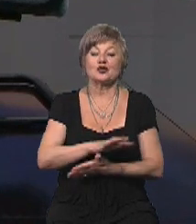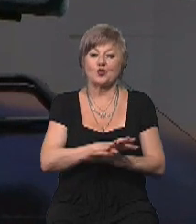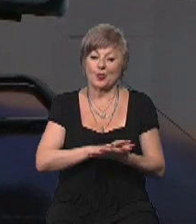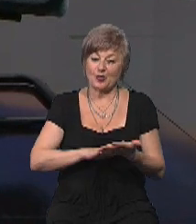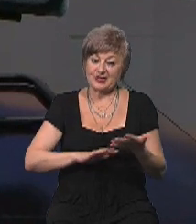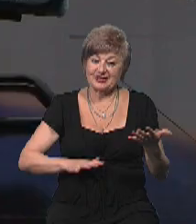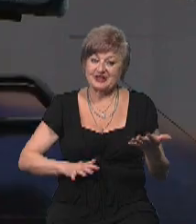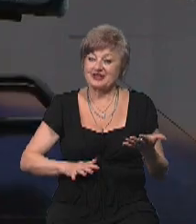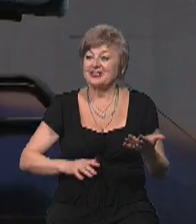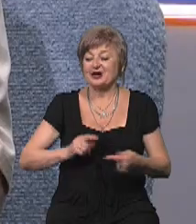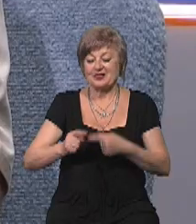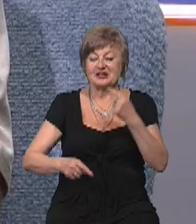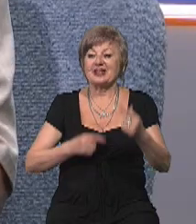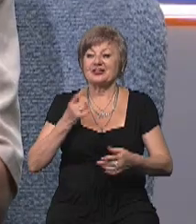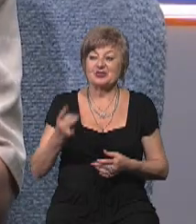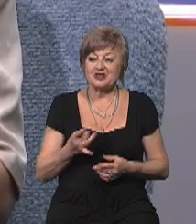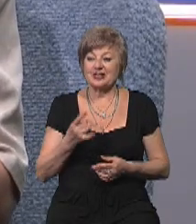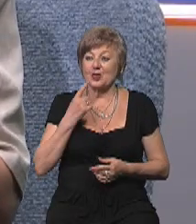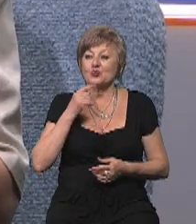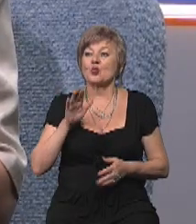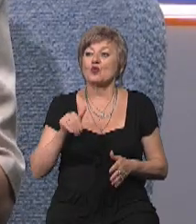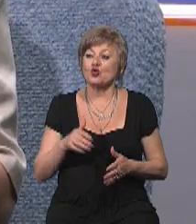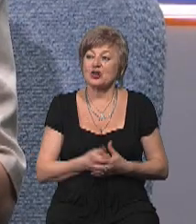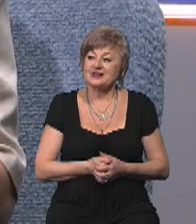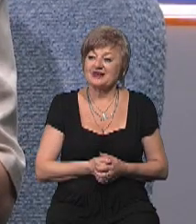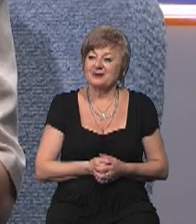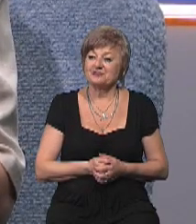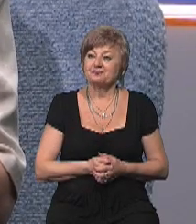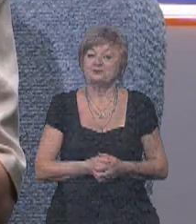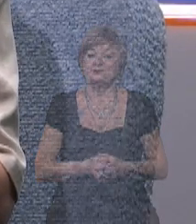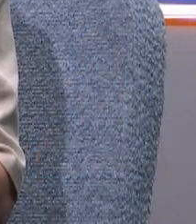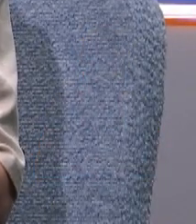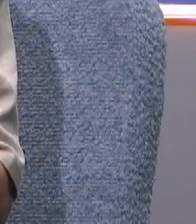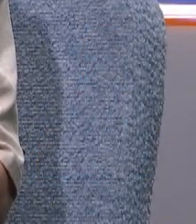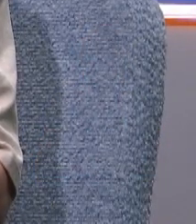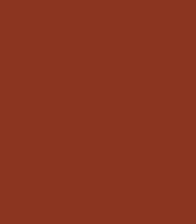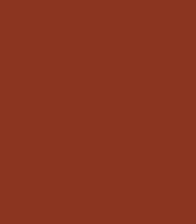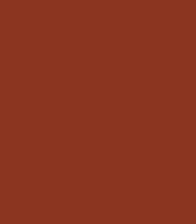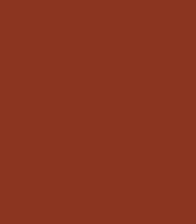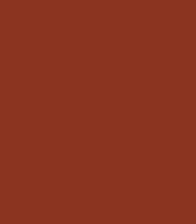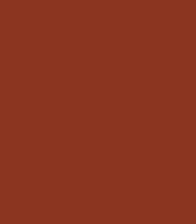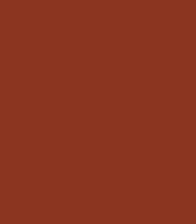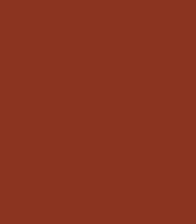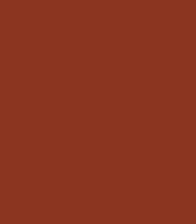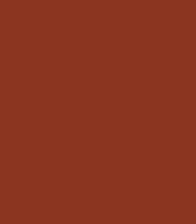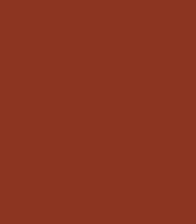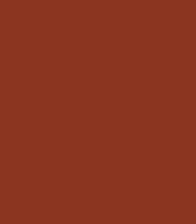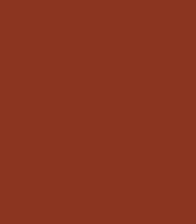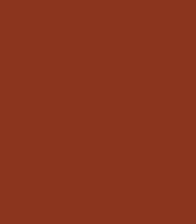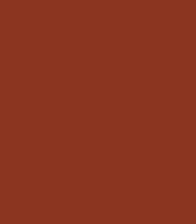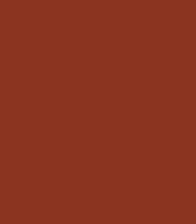в цій студії наступного разу. Будемо прощатися. Завтра я буду, кстати, на все добре. До побачення.